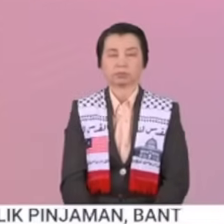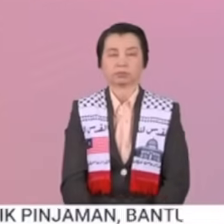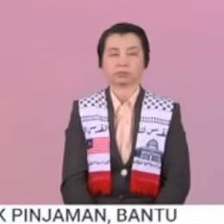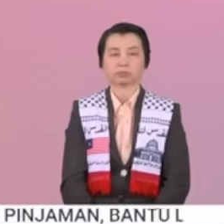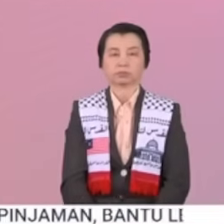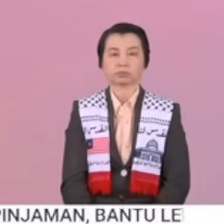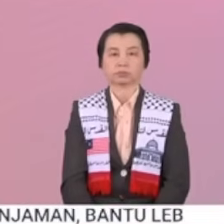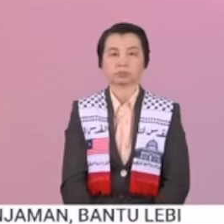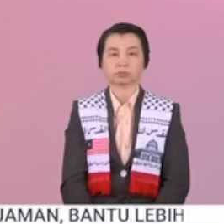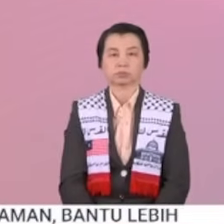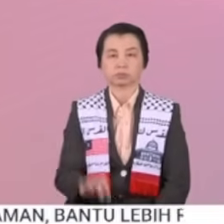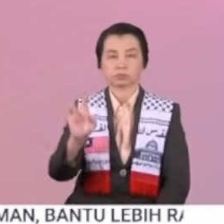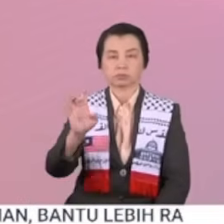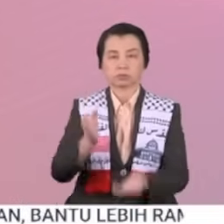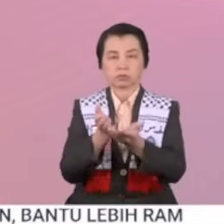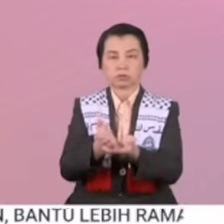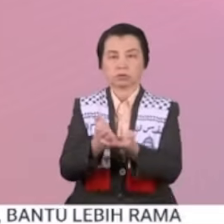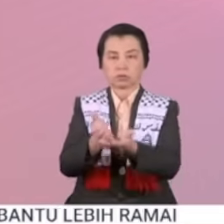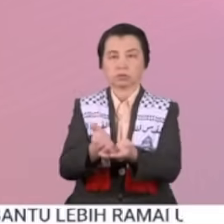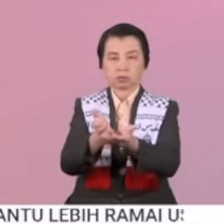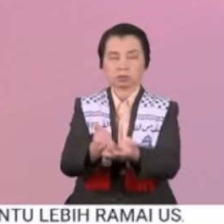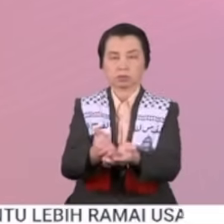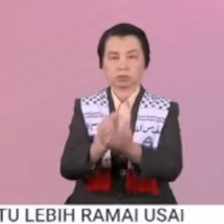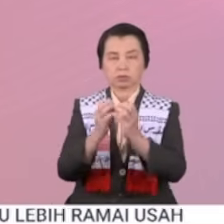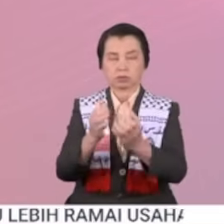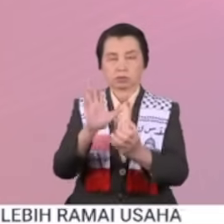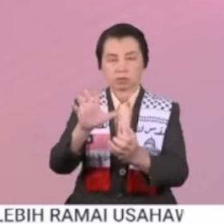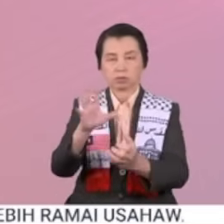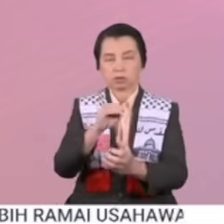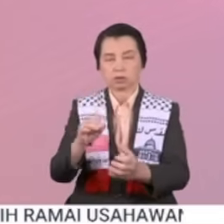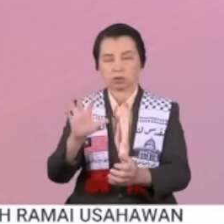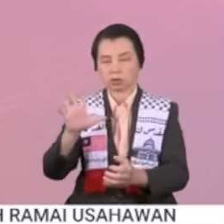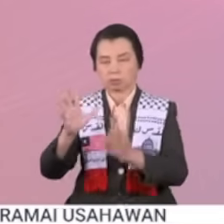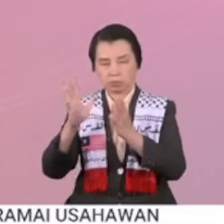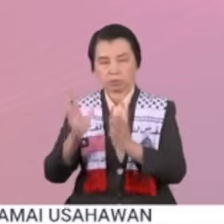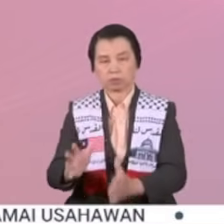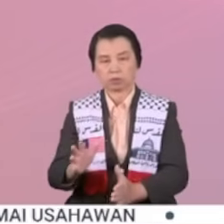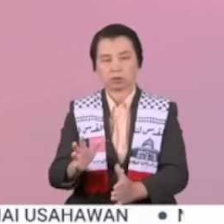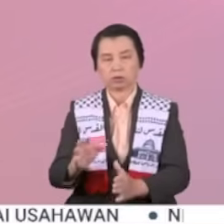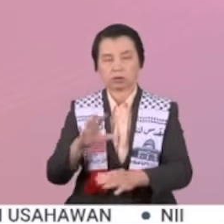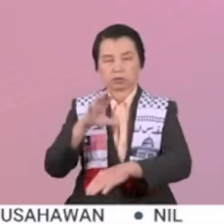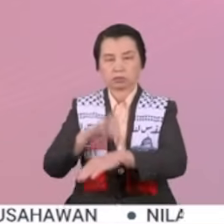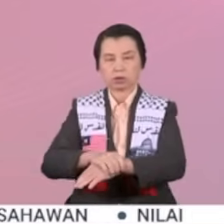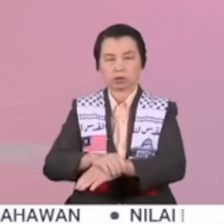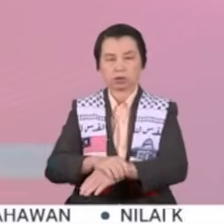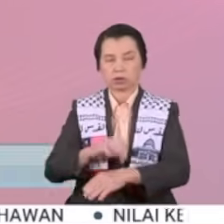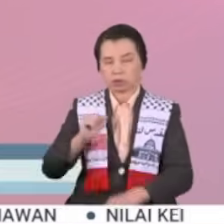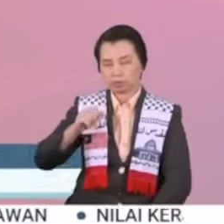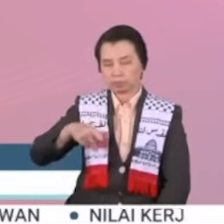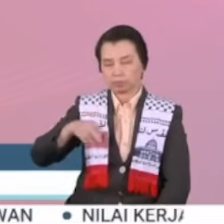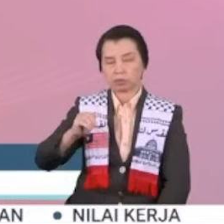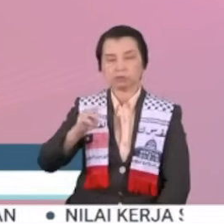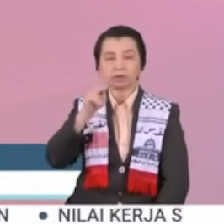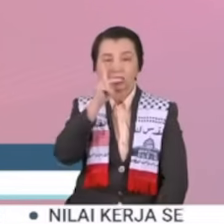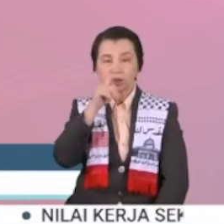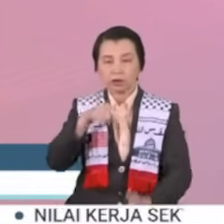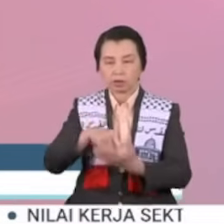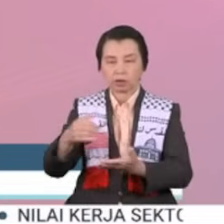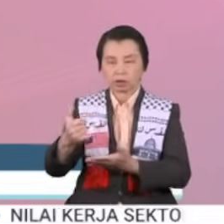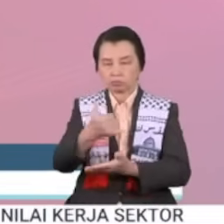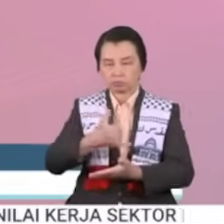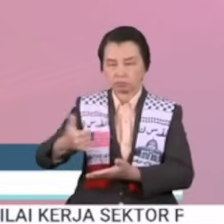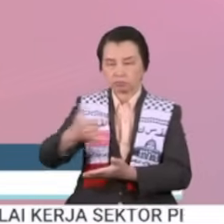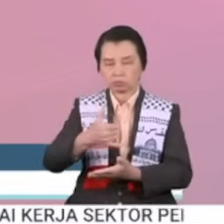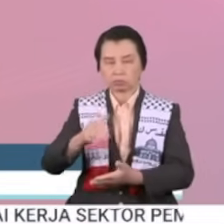juta sebuah bot nelayan tempatan kelasi bersama lima kru warga tempatan ditahan maritim Malaysia Kuala Kedah dalam satu rondaan